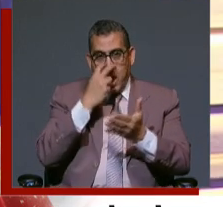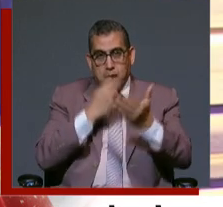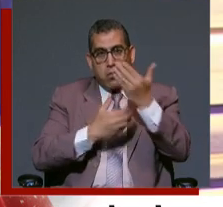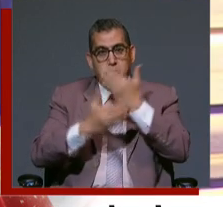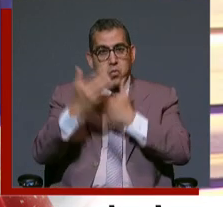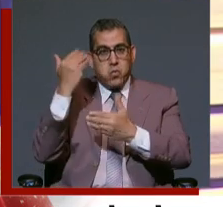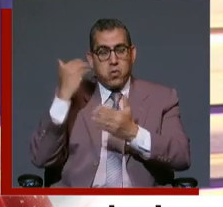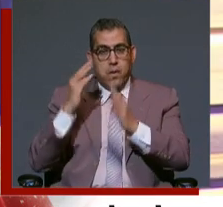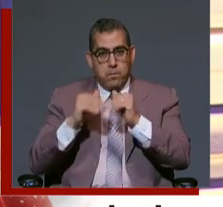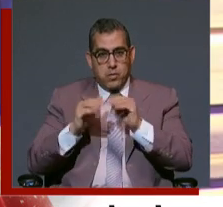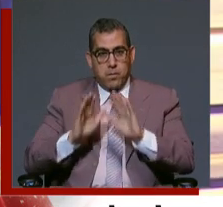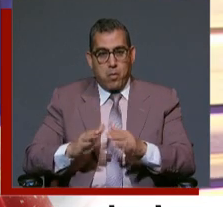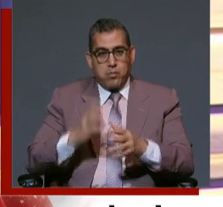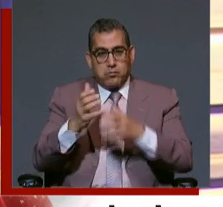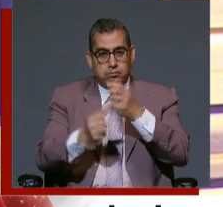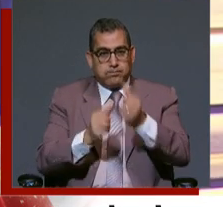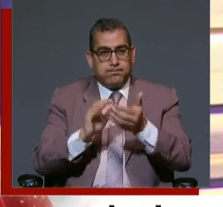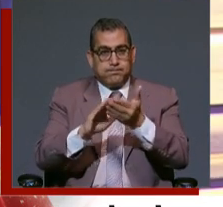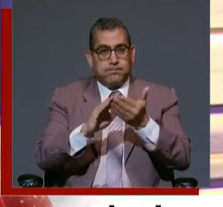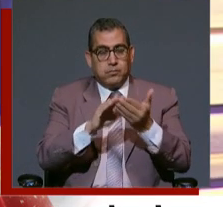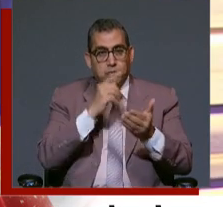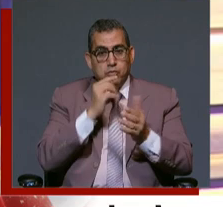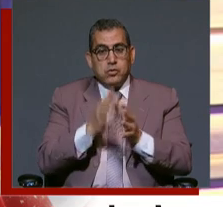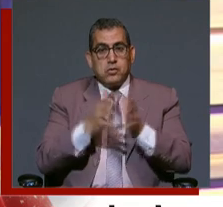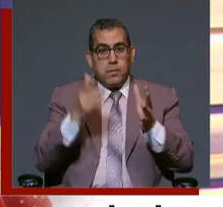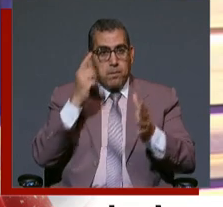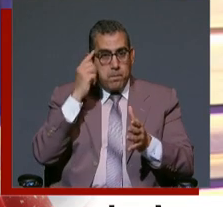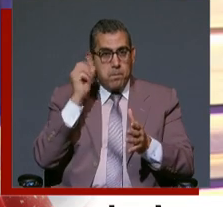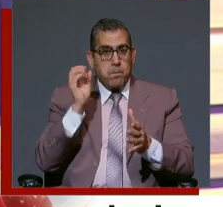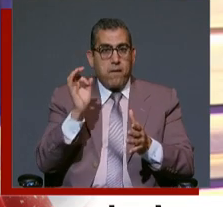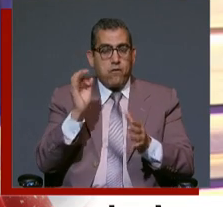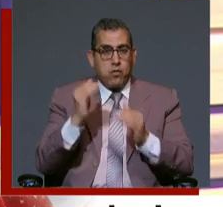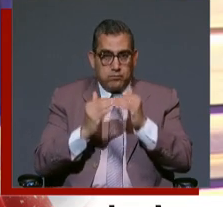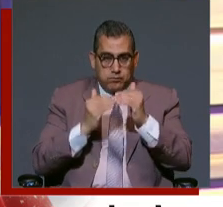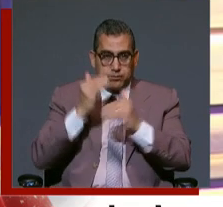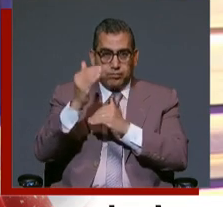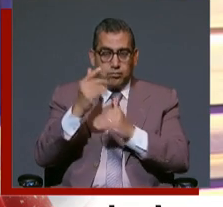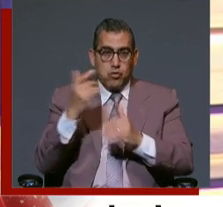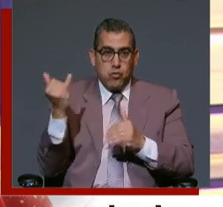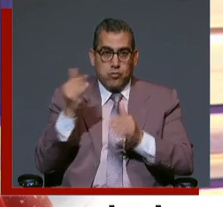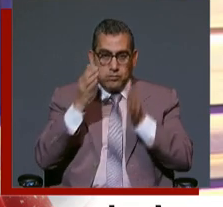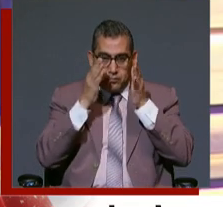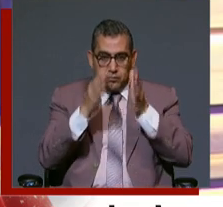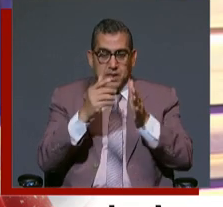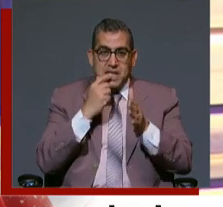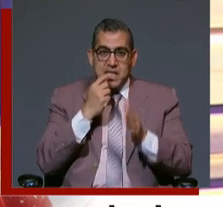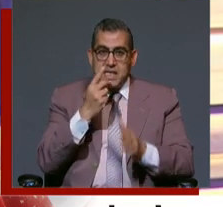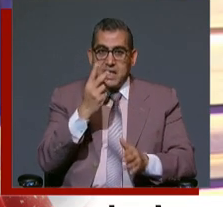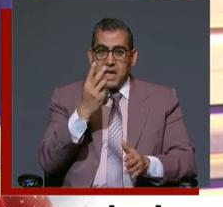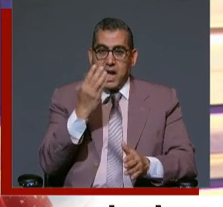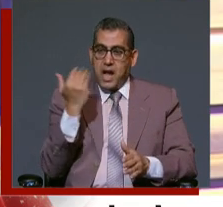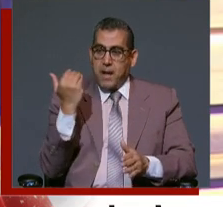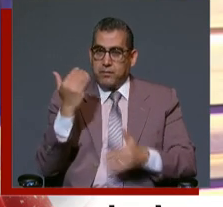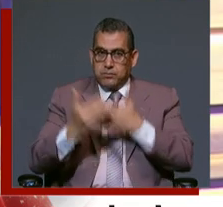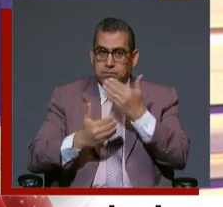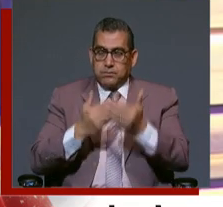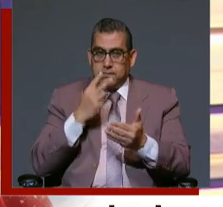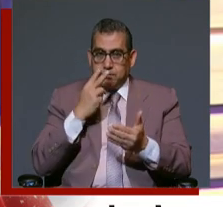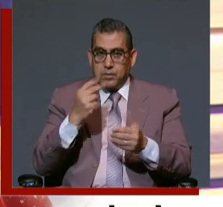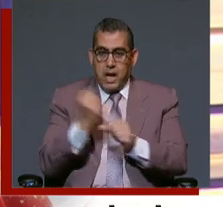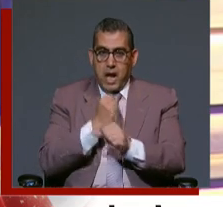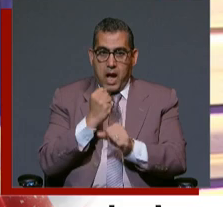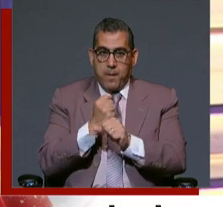زمان، لكن اتسع هذا المفهوم وتركز هذا المفهوم في السنوات الأخيرة